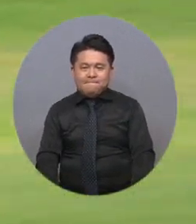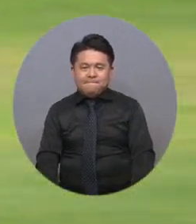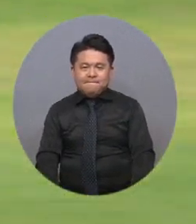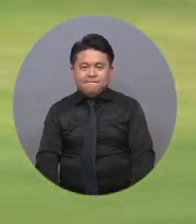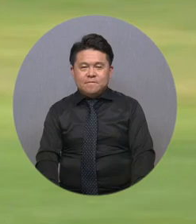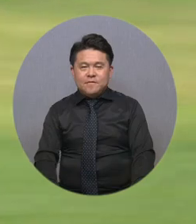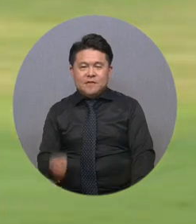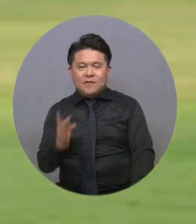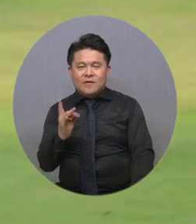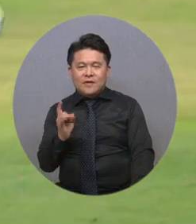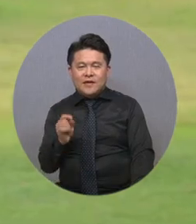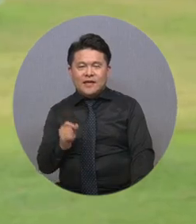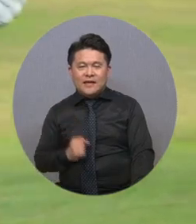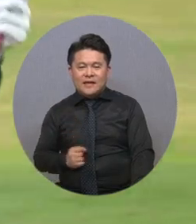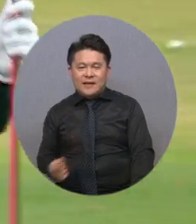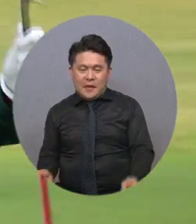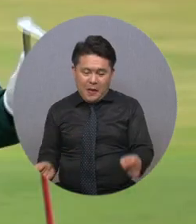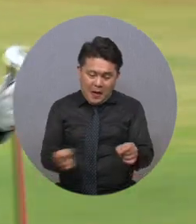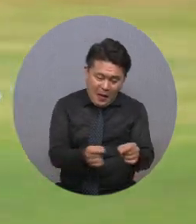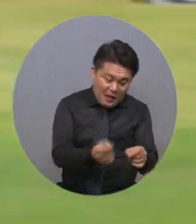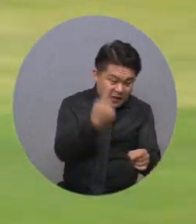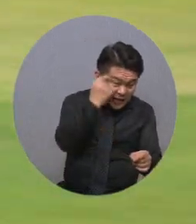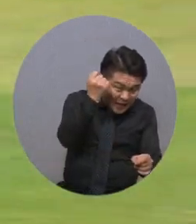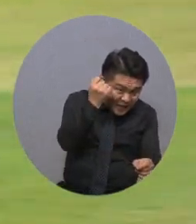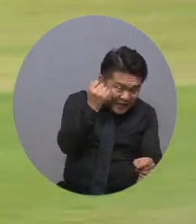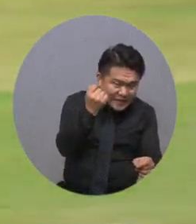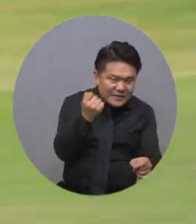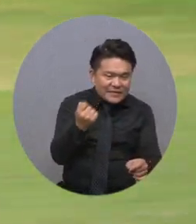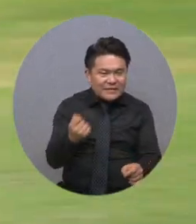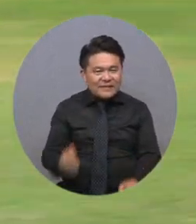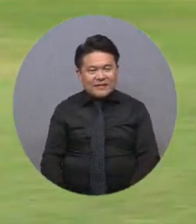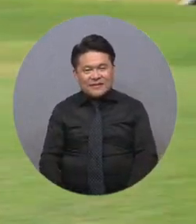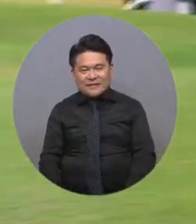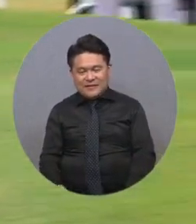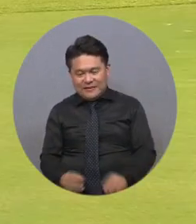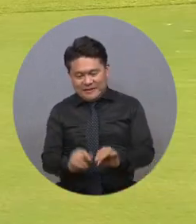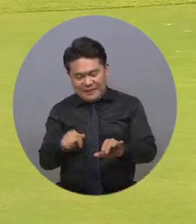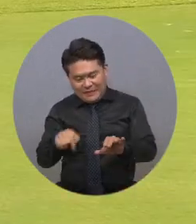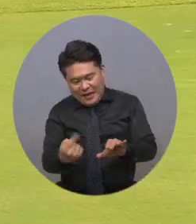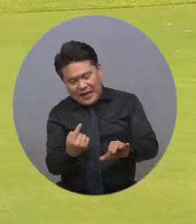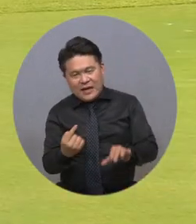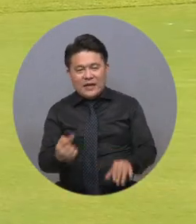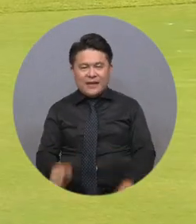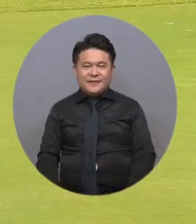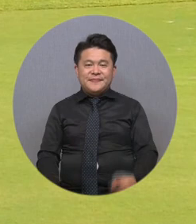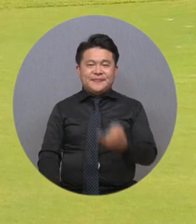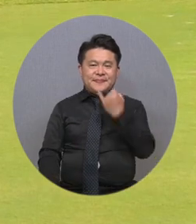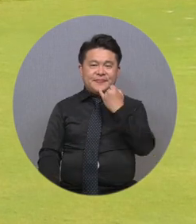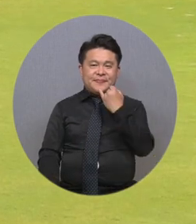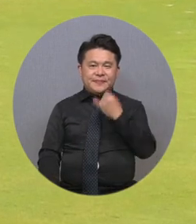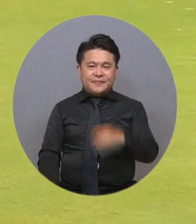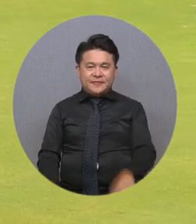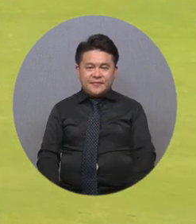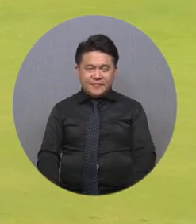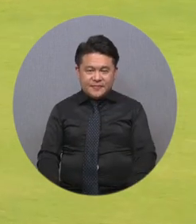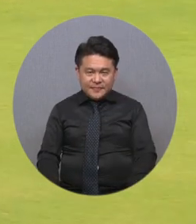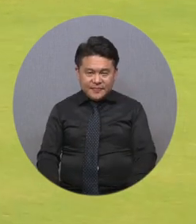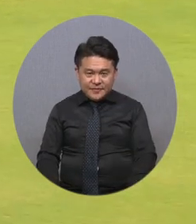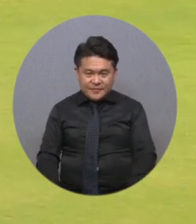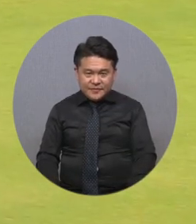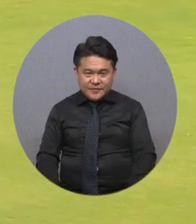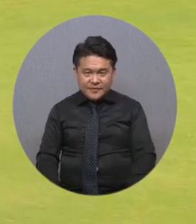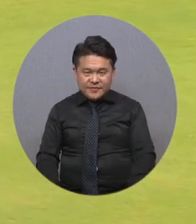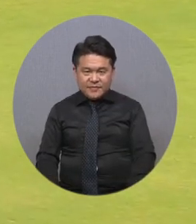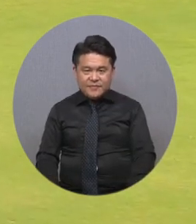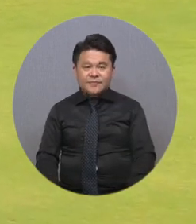원래 이렇게 땄어. 원래 앞에닉 때는 갖다 붙이려고 하다 보니 약간 뒷땅 맞을 수 있어. 괜찮아, 괜찮아. 와, 진짜 조금만 가면 돼.